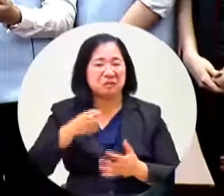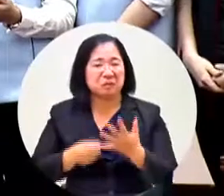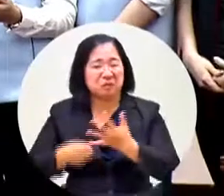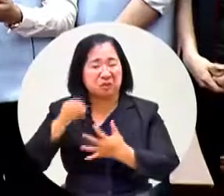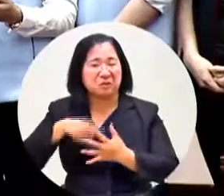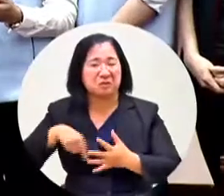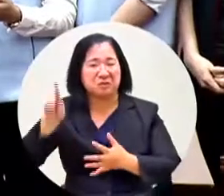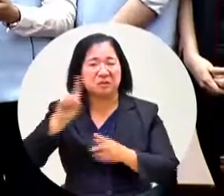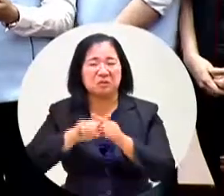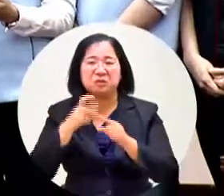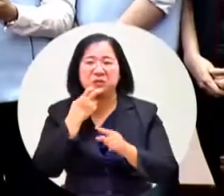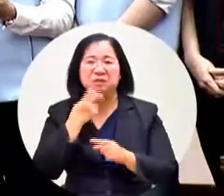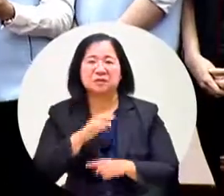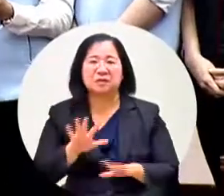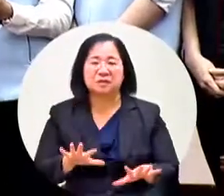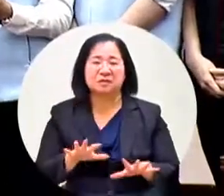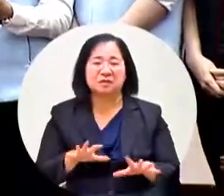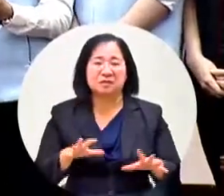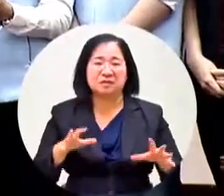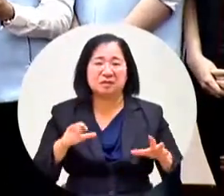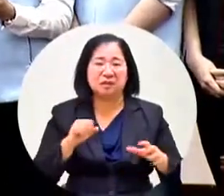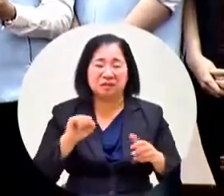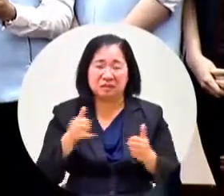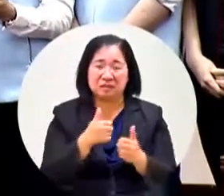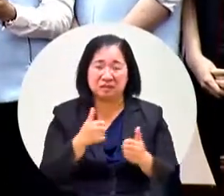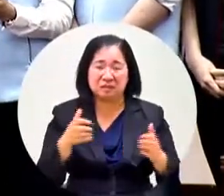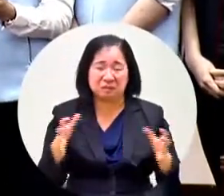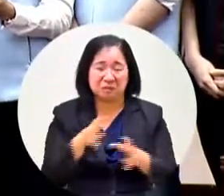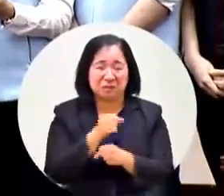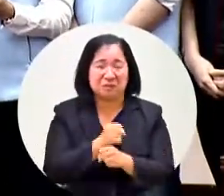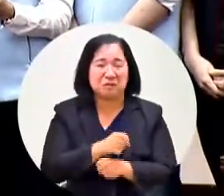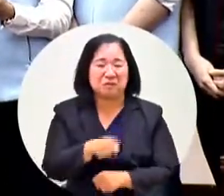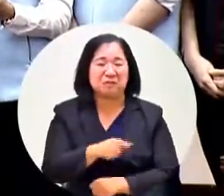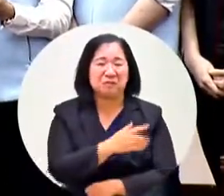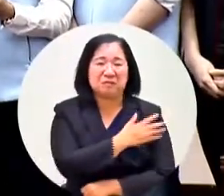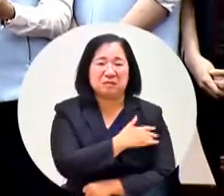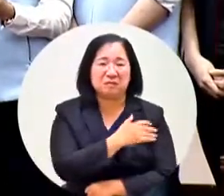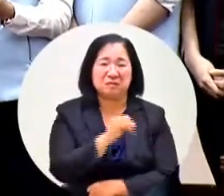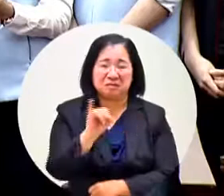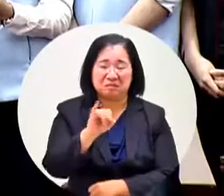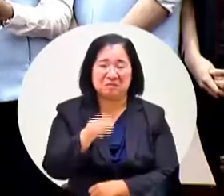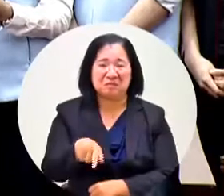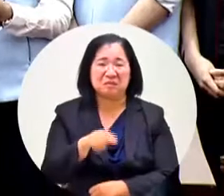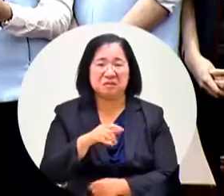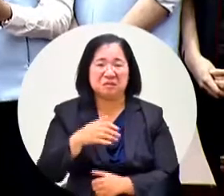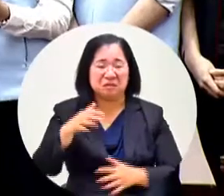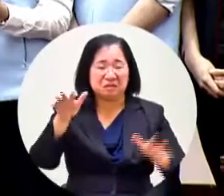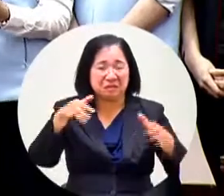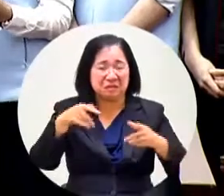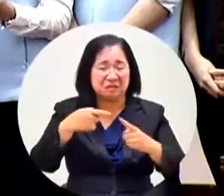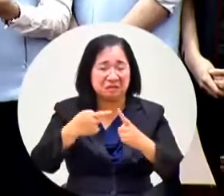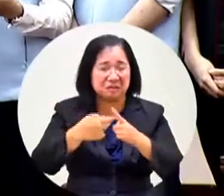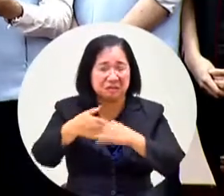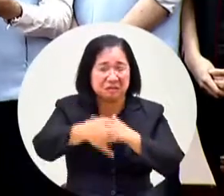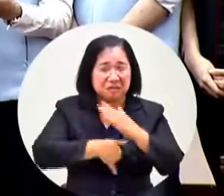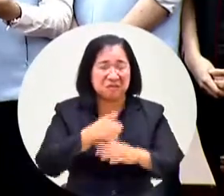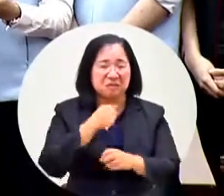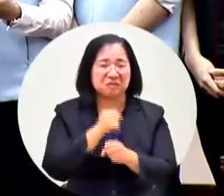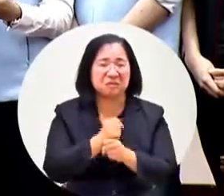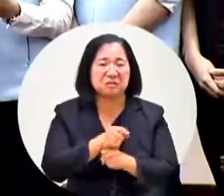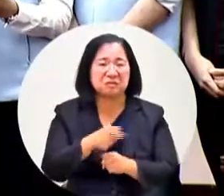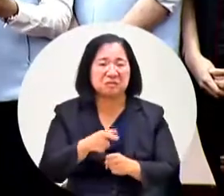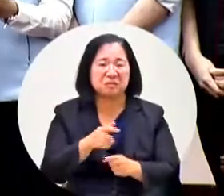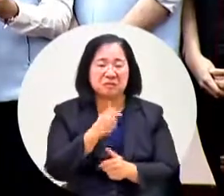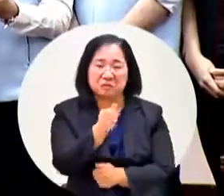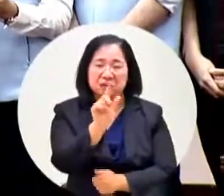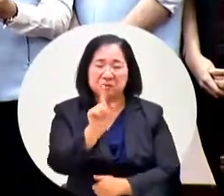的人，都把他安插进去了。后来这些人市长离开，陈举离开，这些人有的已经高升到中央，有的已经